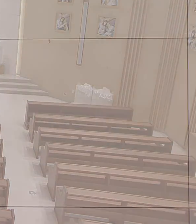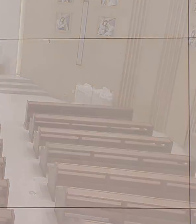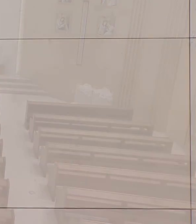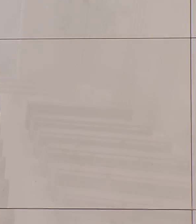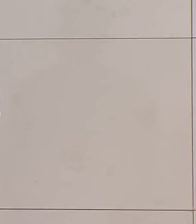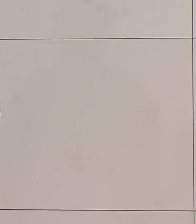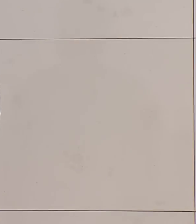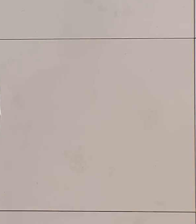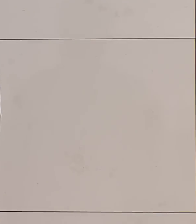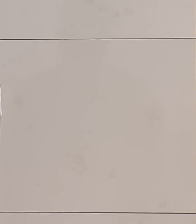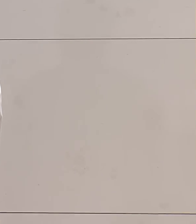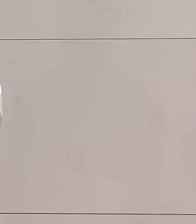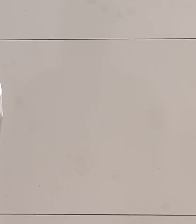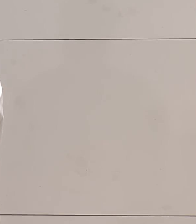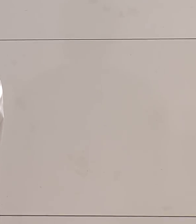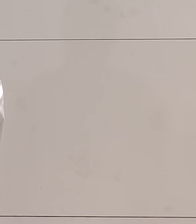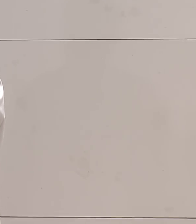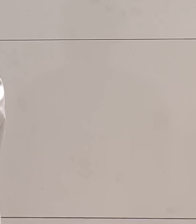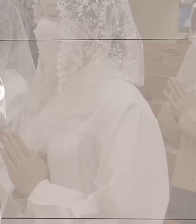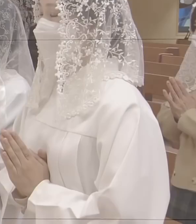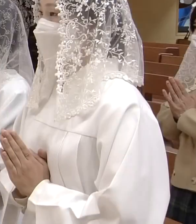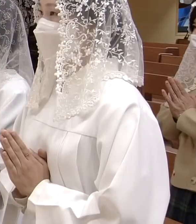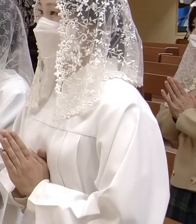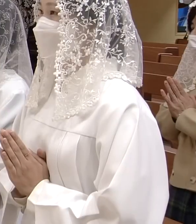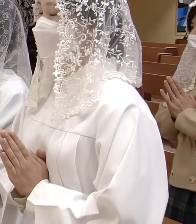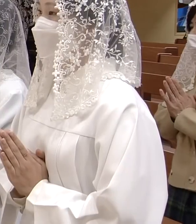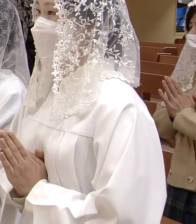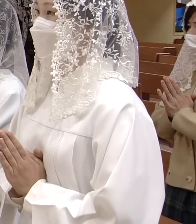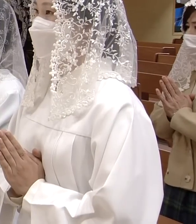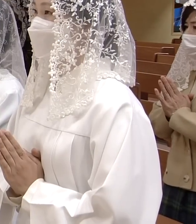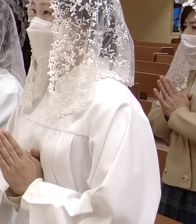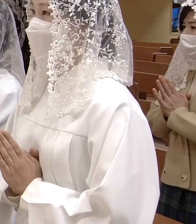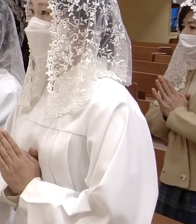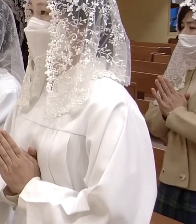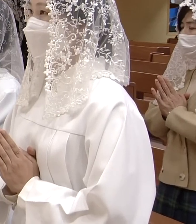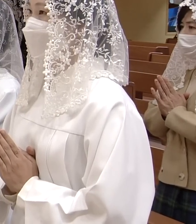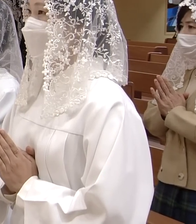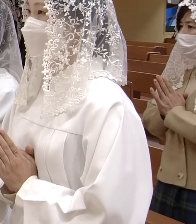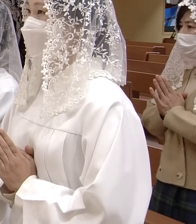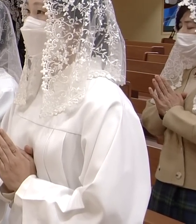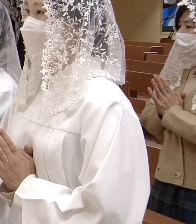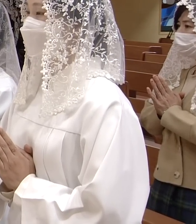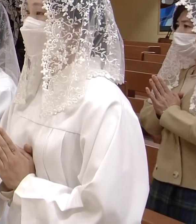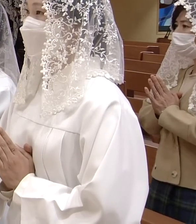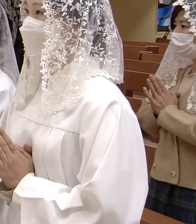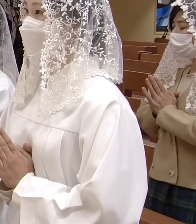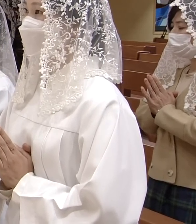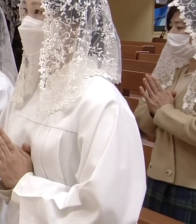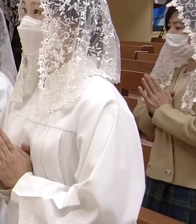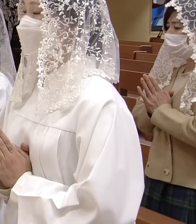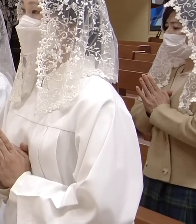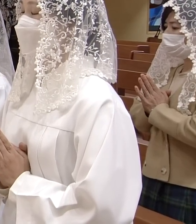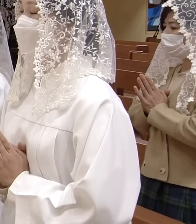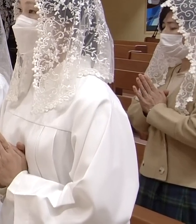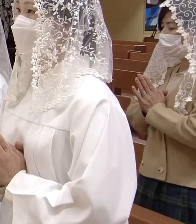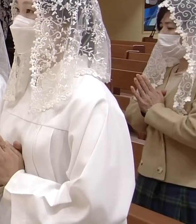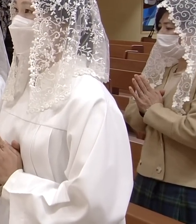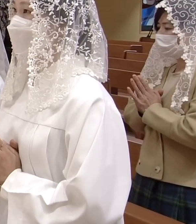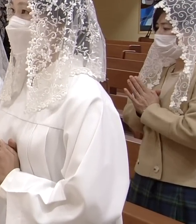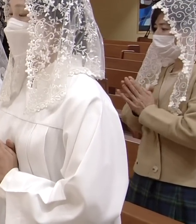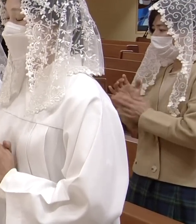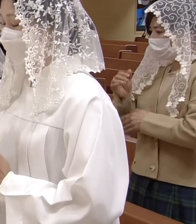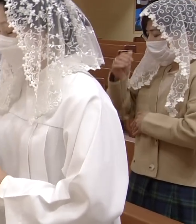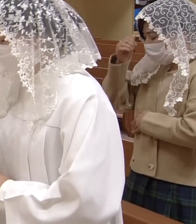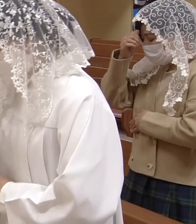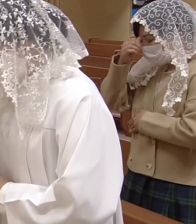주님께서 여러분과 함께 또한 사제의 영과 함께 루카가 전한 거룩한